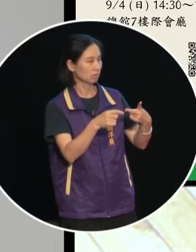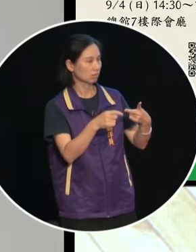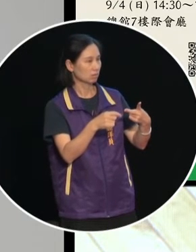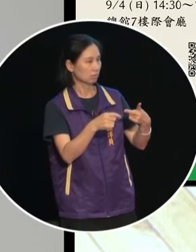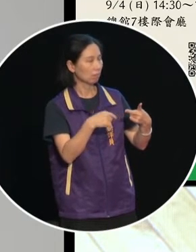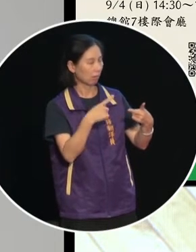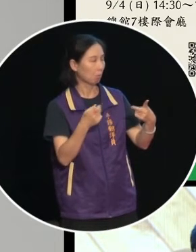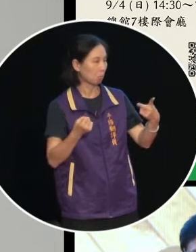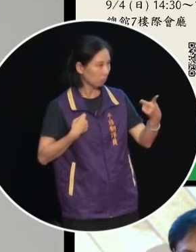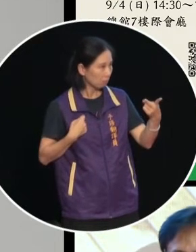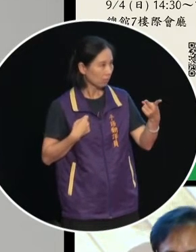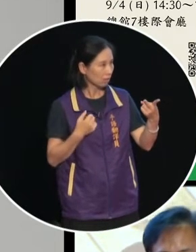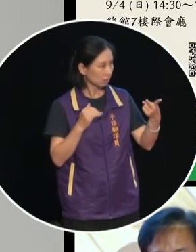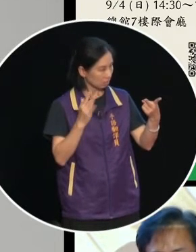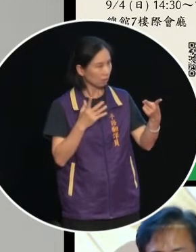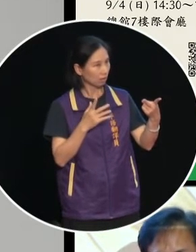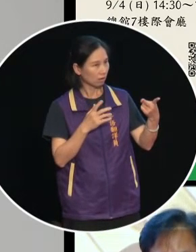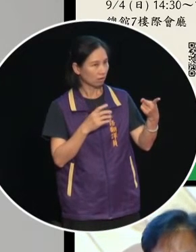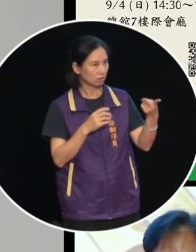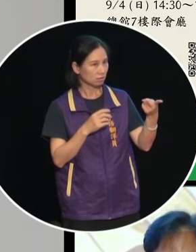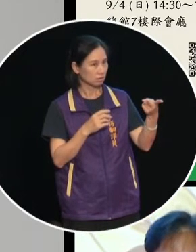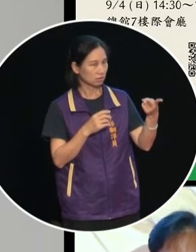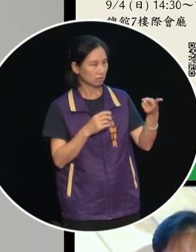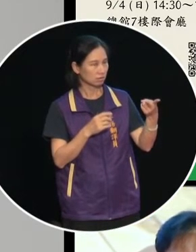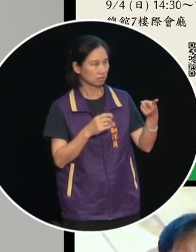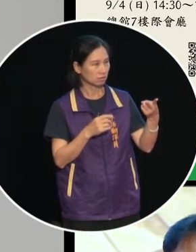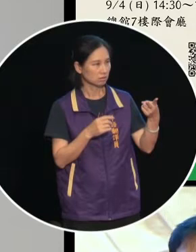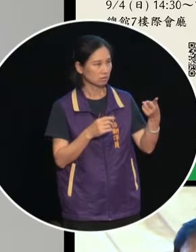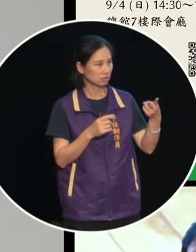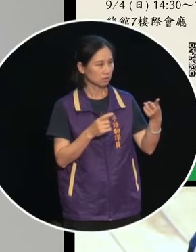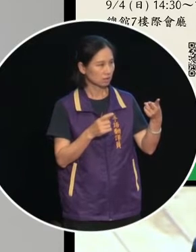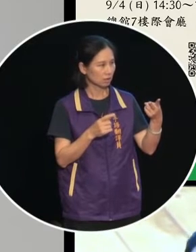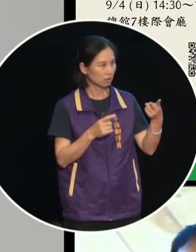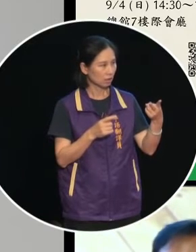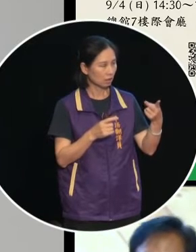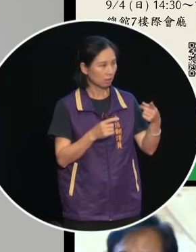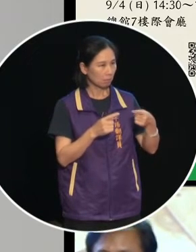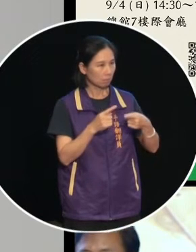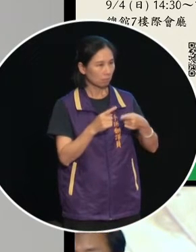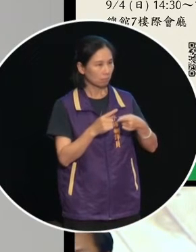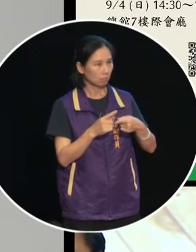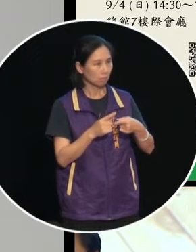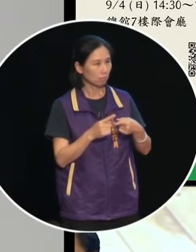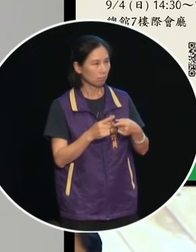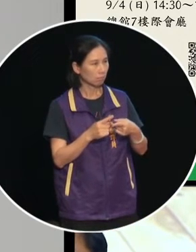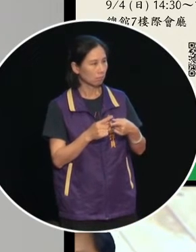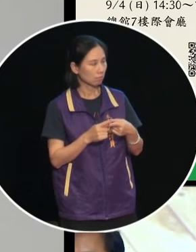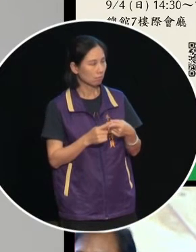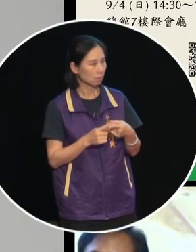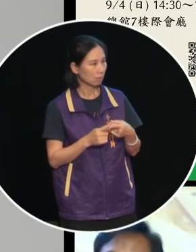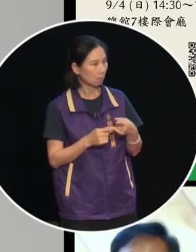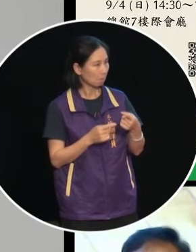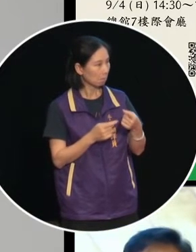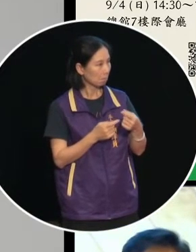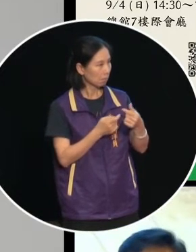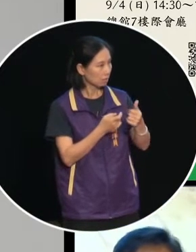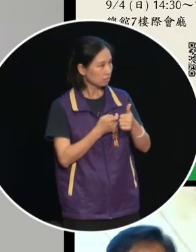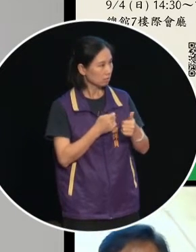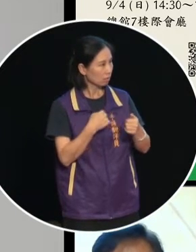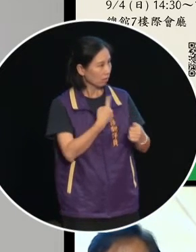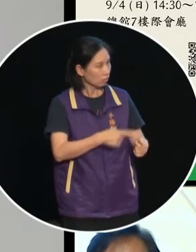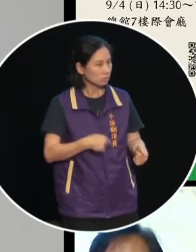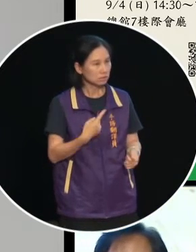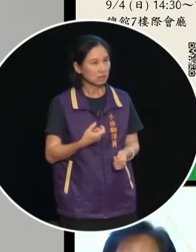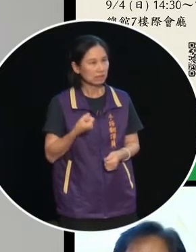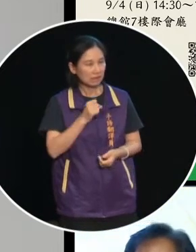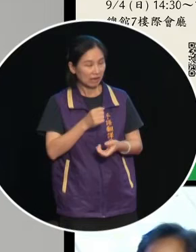不过还是要讲一点点。半导体， 当然是 TSMC 为主，台积